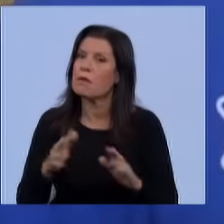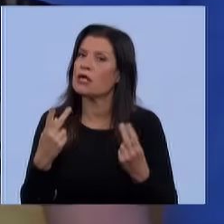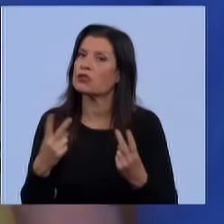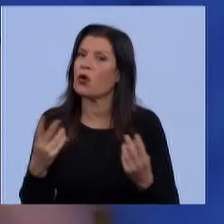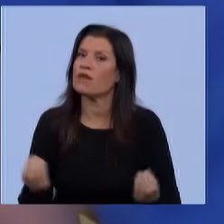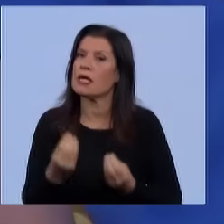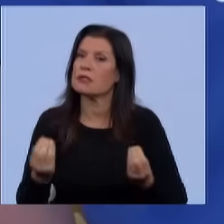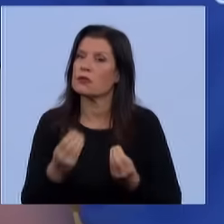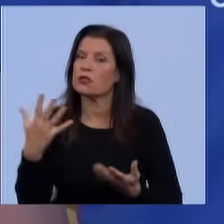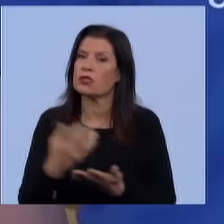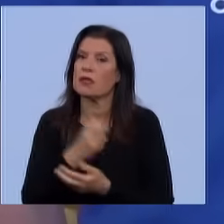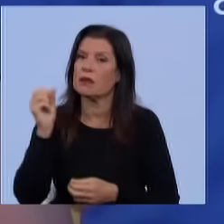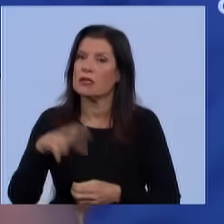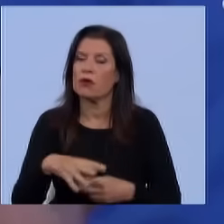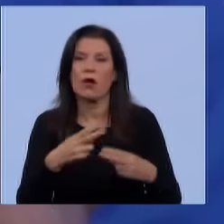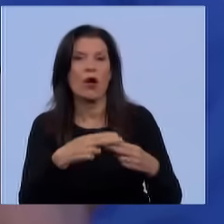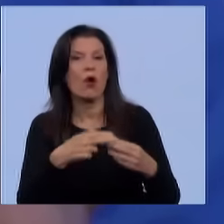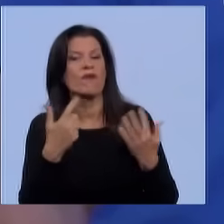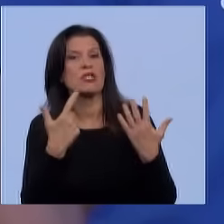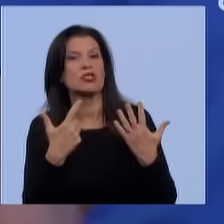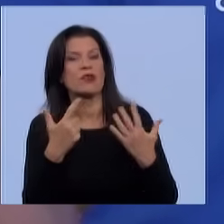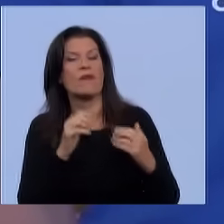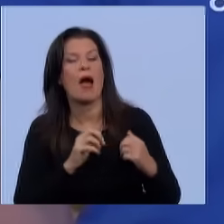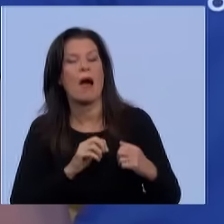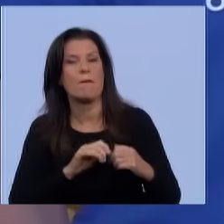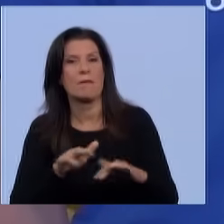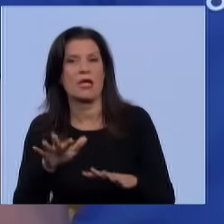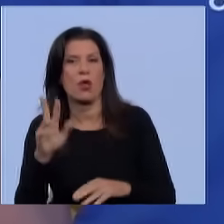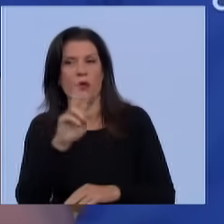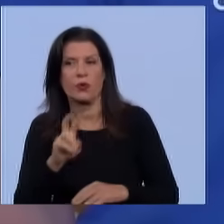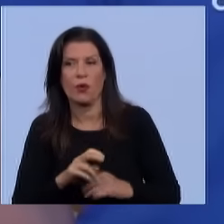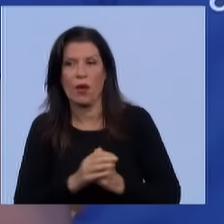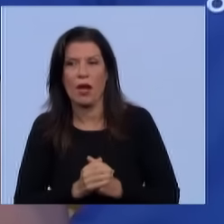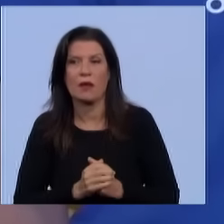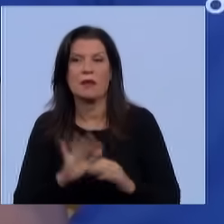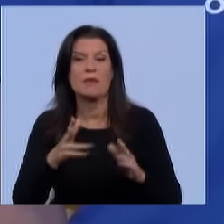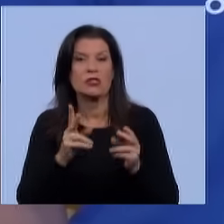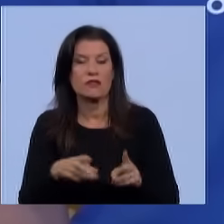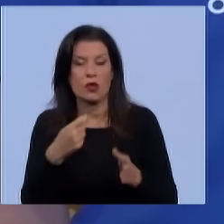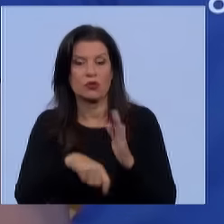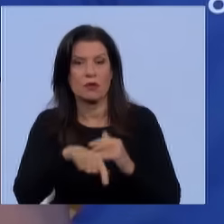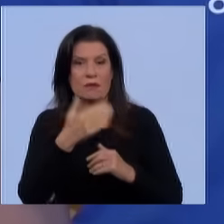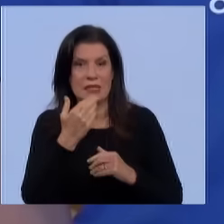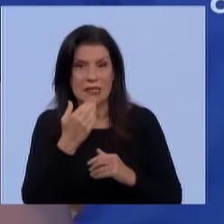מיליון דולר. מה שאפשר לרכוש בארץ, רוכשים בארץ, גם לתרום לכלכלה הישראלית, אבל הרבה אי אפשר לרכוש בארץ, וזה